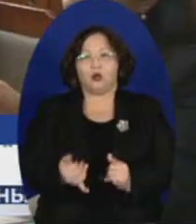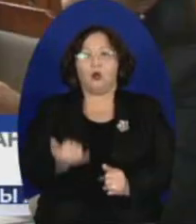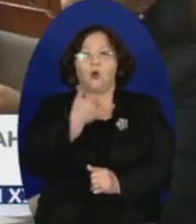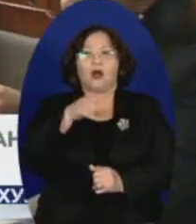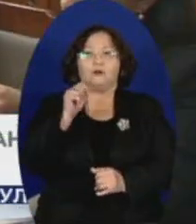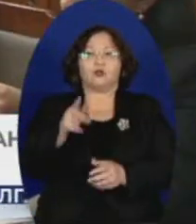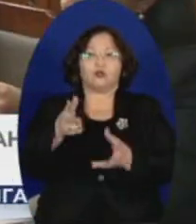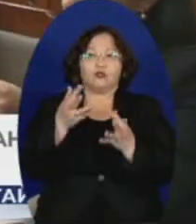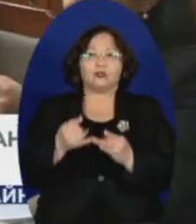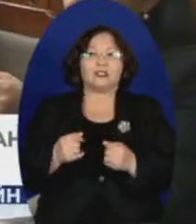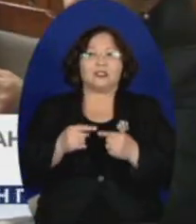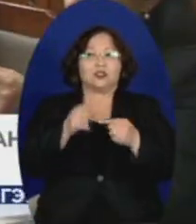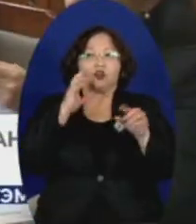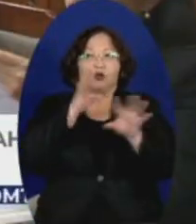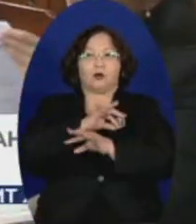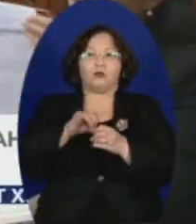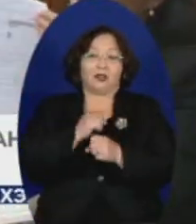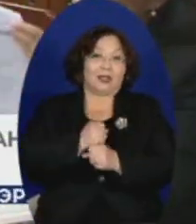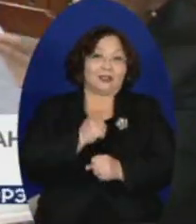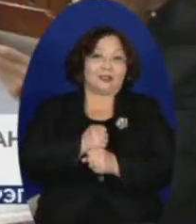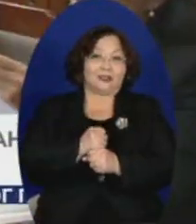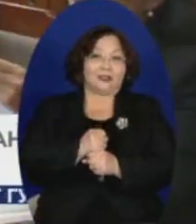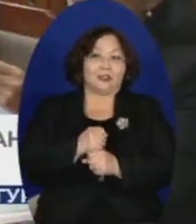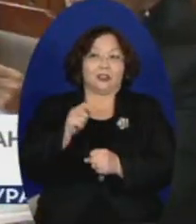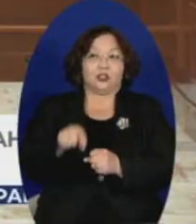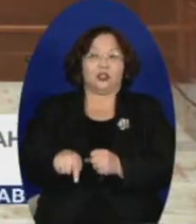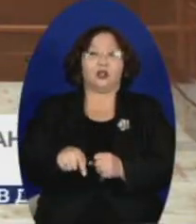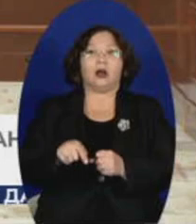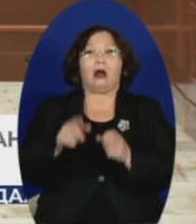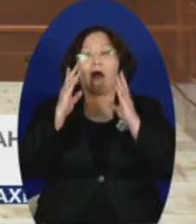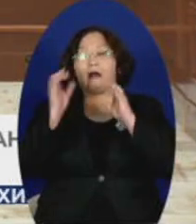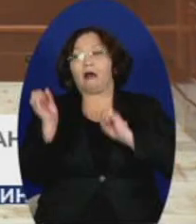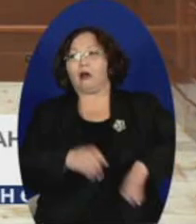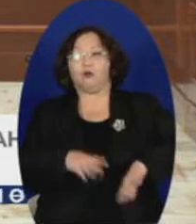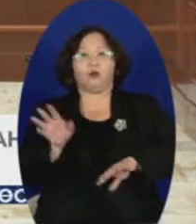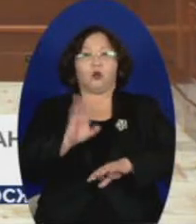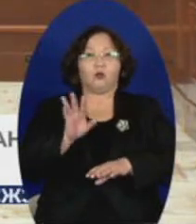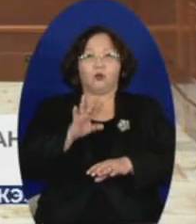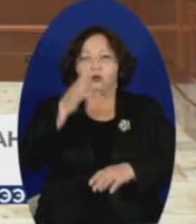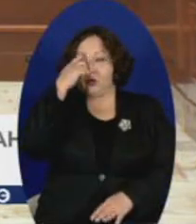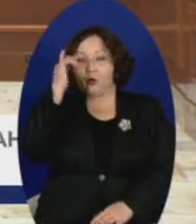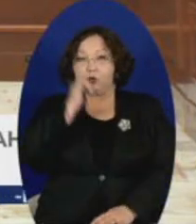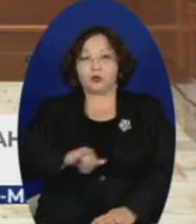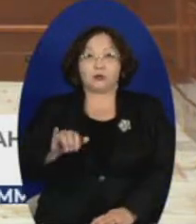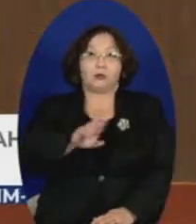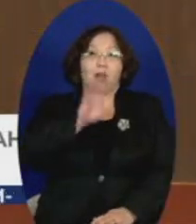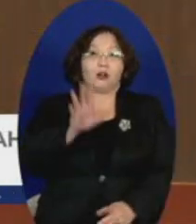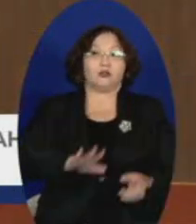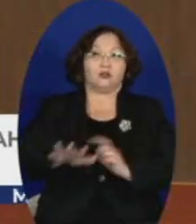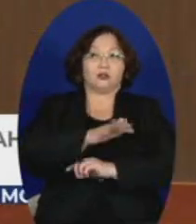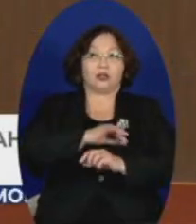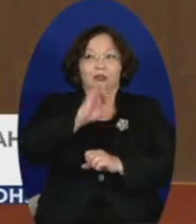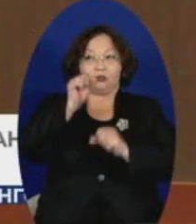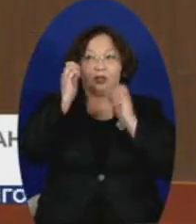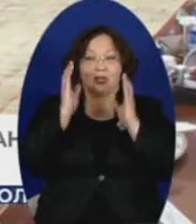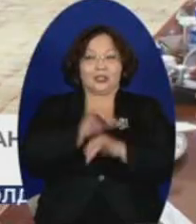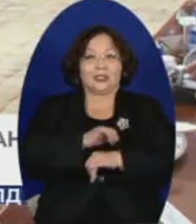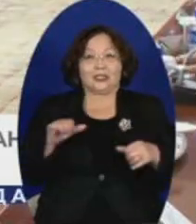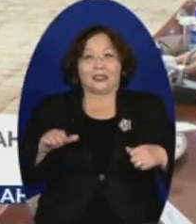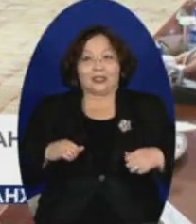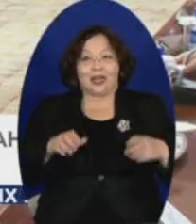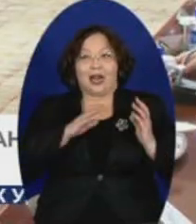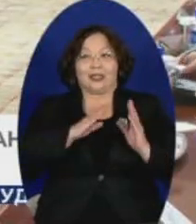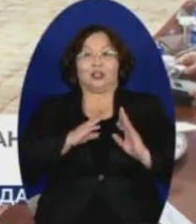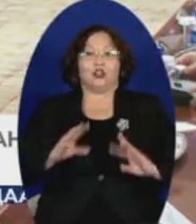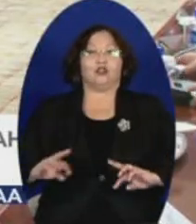өөрчлөлтийн эсрэг авч хэрэгжүүлж байгаа арга хэмжээнүүдэд судруулах үчиргүй. За Монгол улсын хувьд байгаль орчны асуудалд хандах иргэд олон нийтийн хандлага